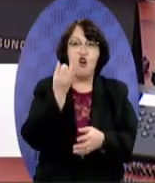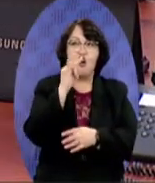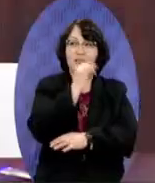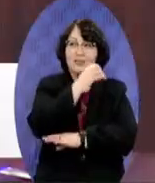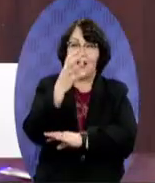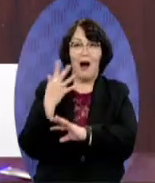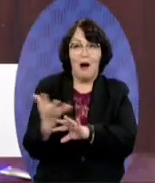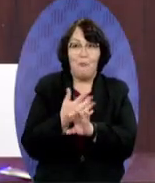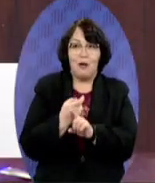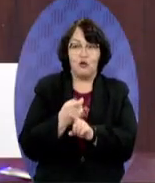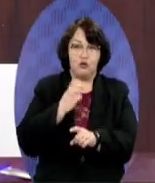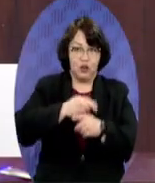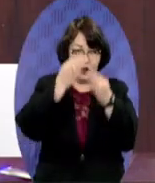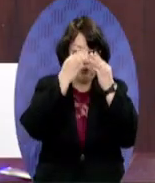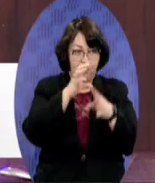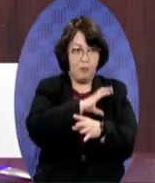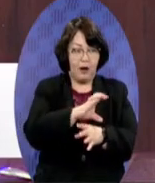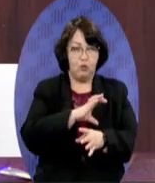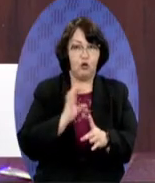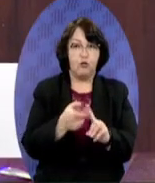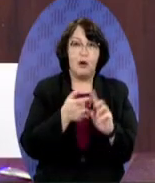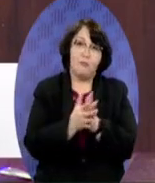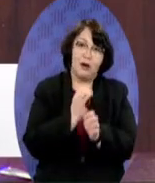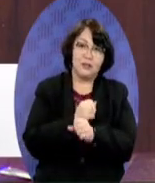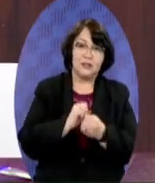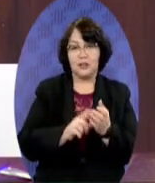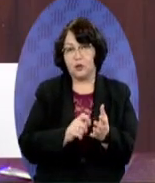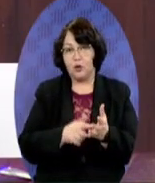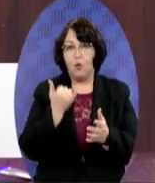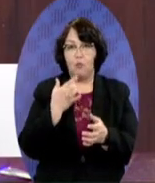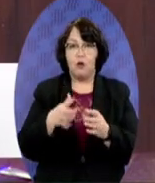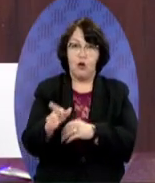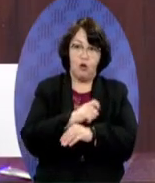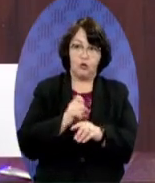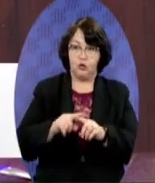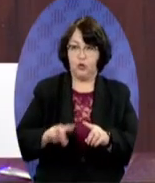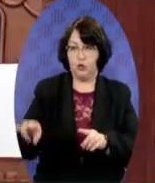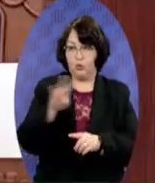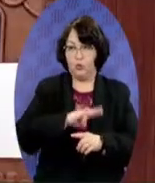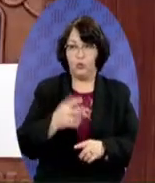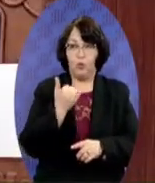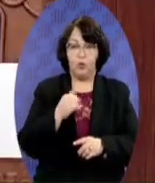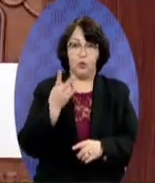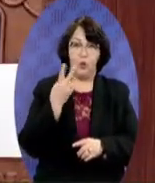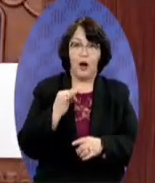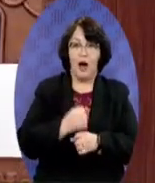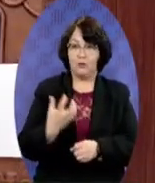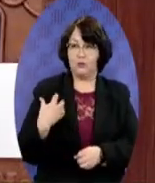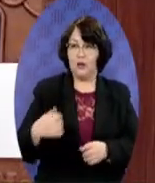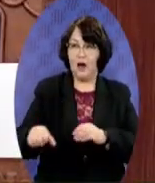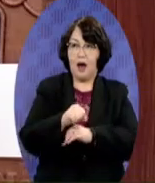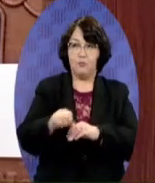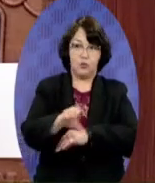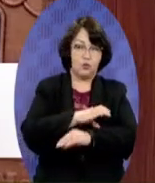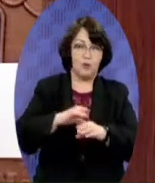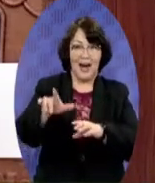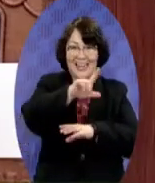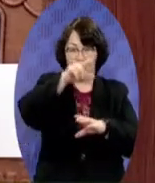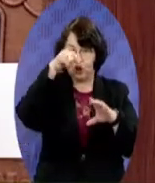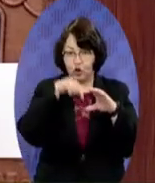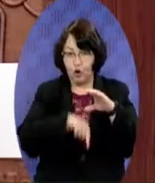байгууллагуудтай хамтран ажиллах хэрэгтэйг зарим гишүүн хөндөж байна. Улаанбаатар гэлтгүй хөдөө орон нутаг тэр дундаа уул уурхай эрхэлдэг аймаг сумдын гүний усыг хамгаалах